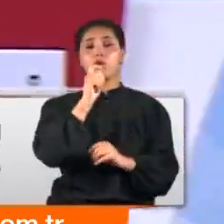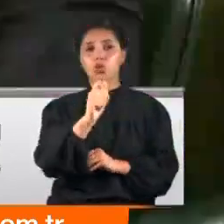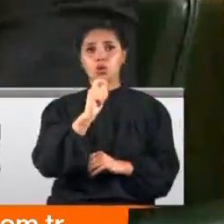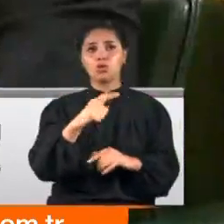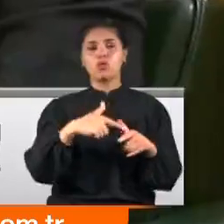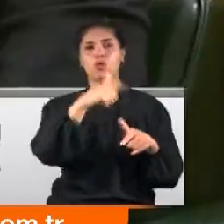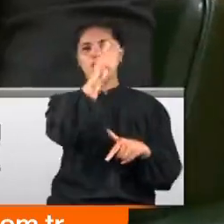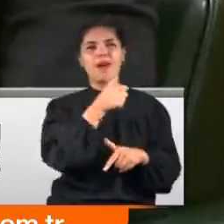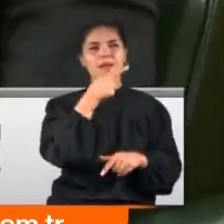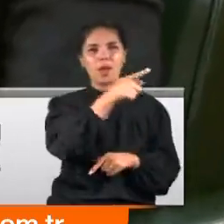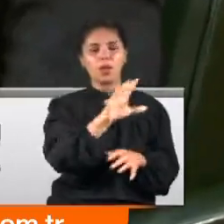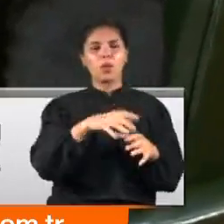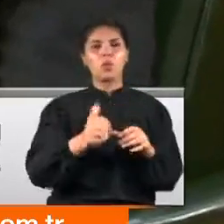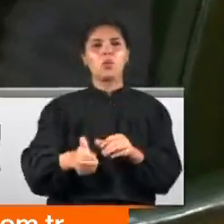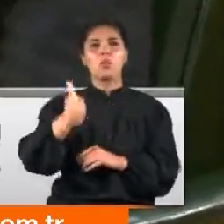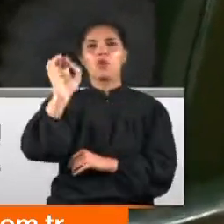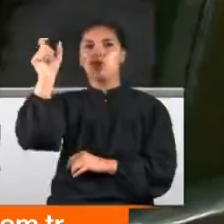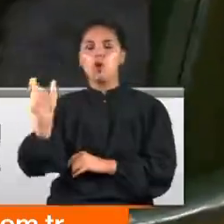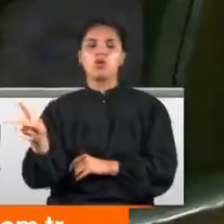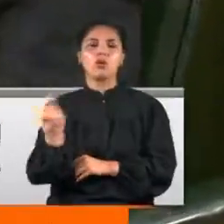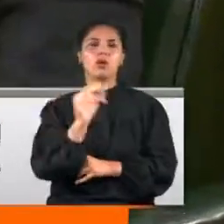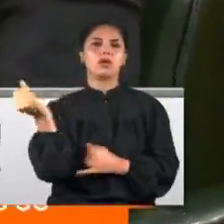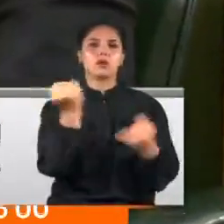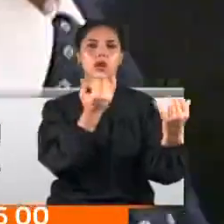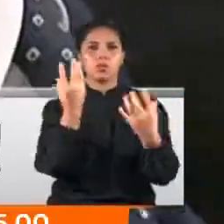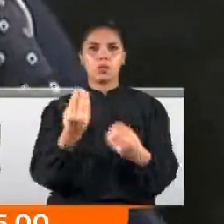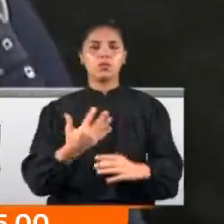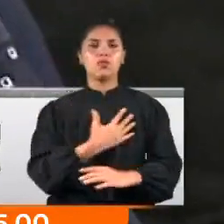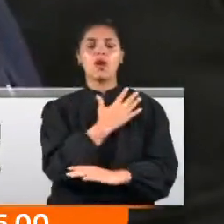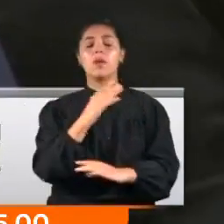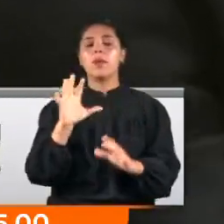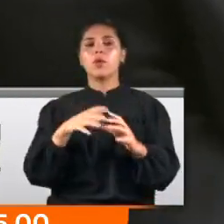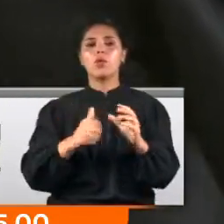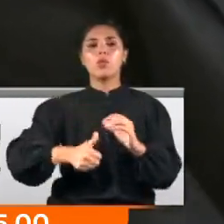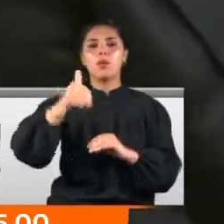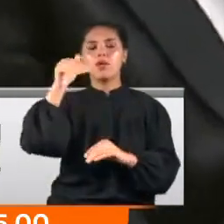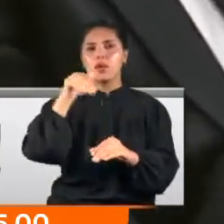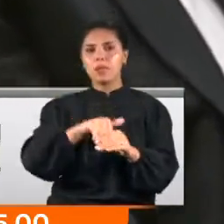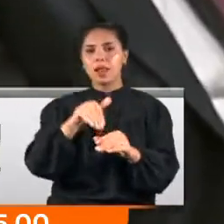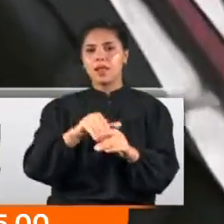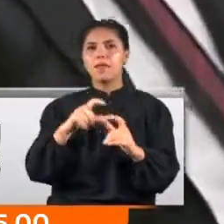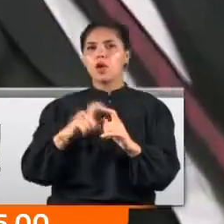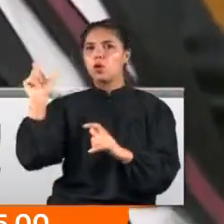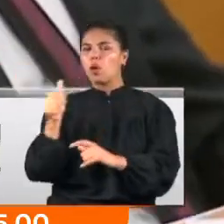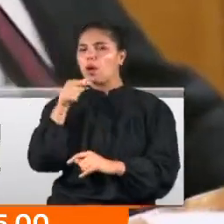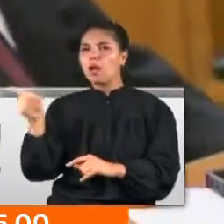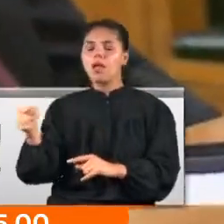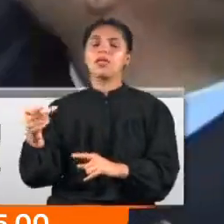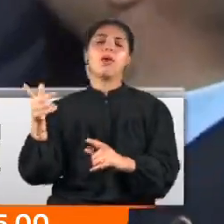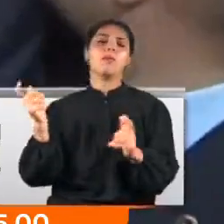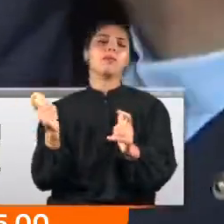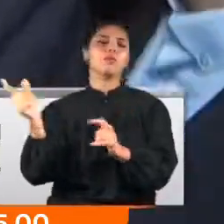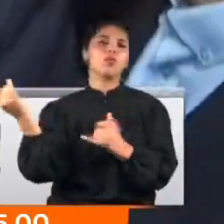grup başkanı Özgür Özel arasında başladı. CHP Grup Başkan Vekili Gökhan Günaydın da dahil olunca tansiyon iyice